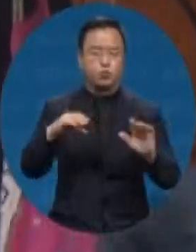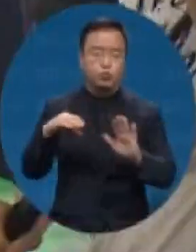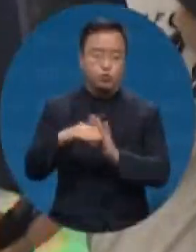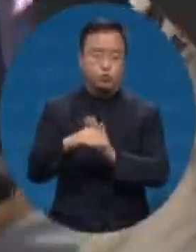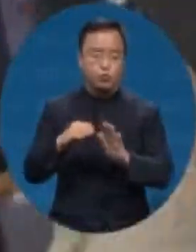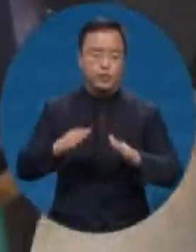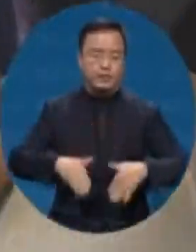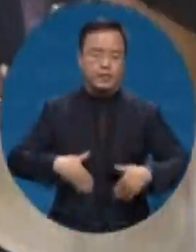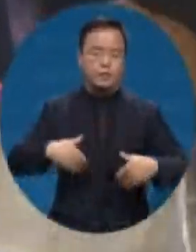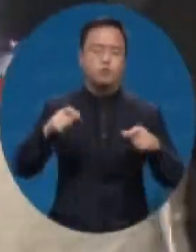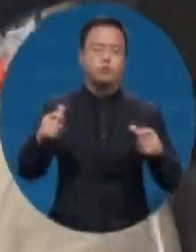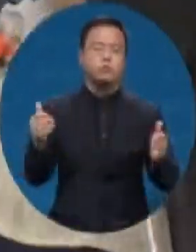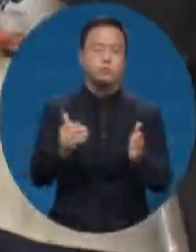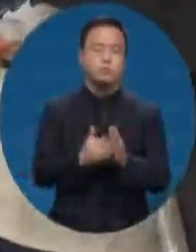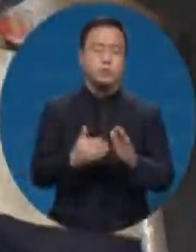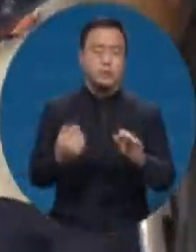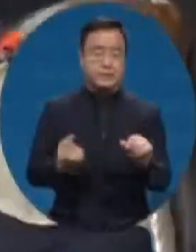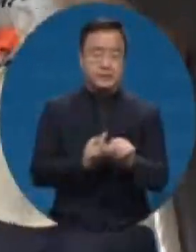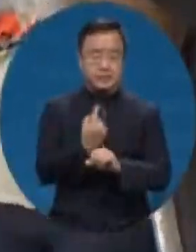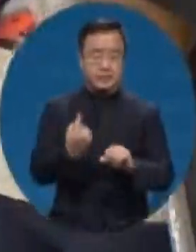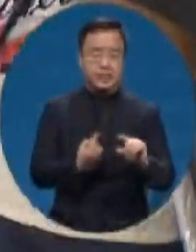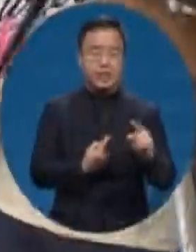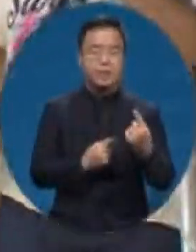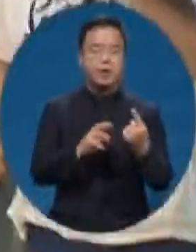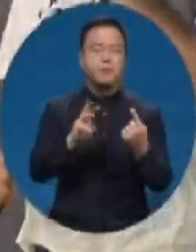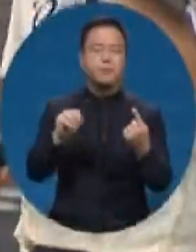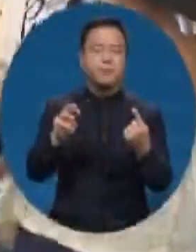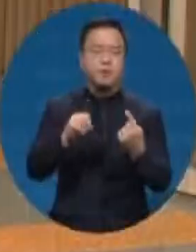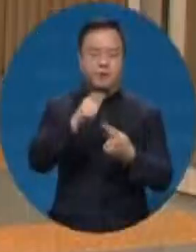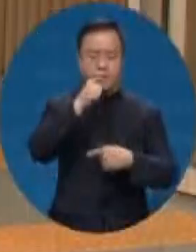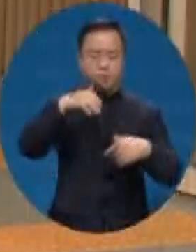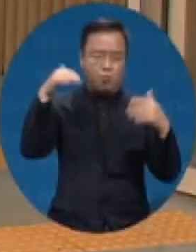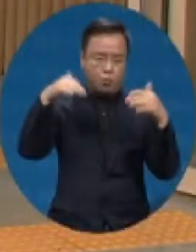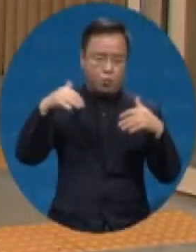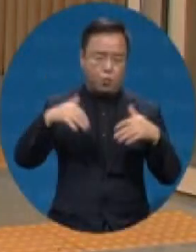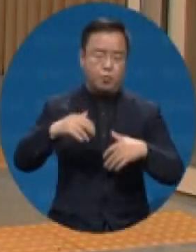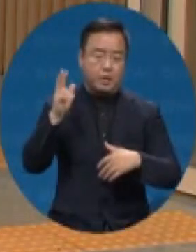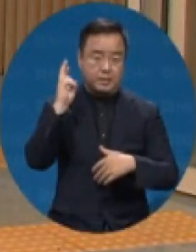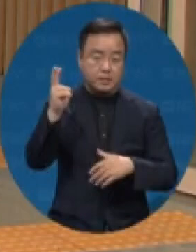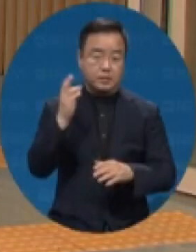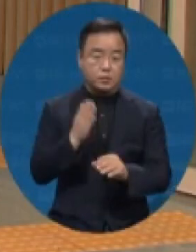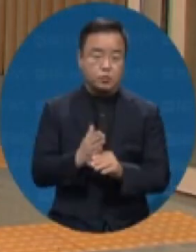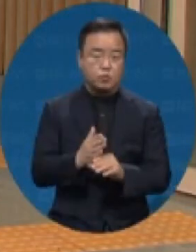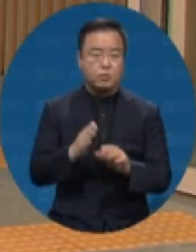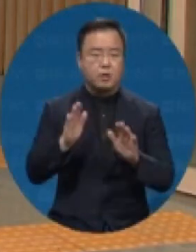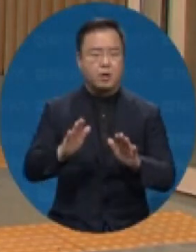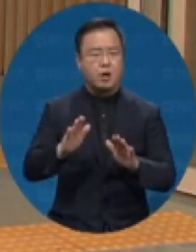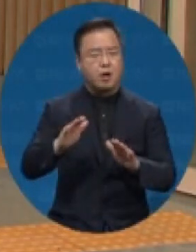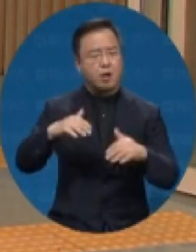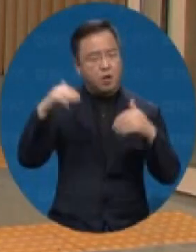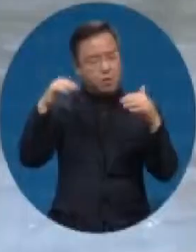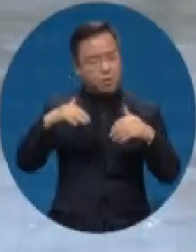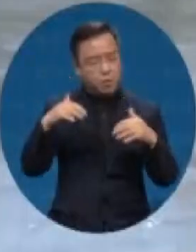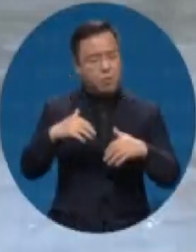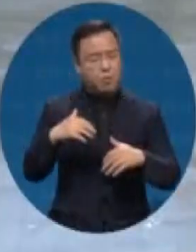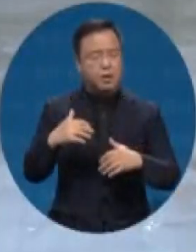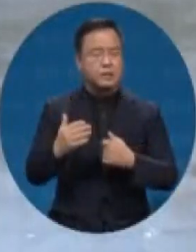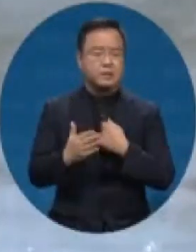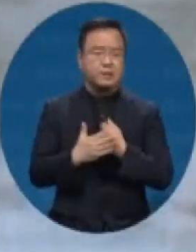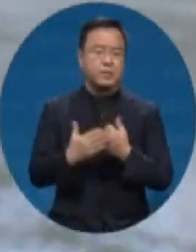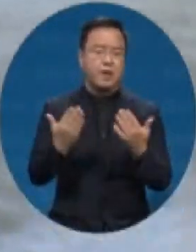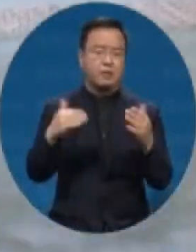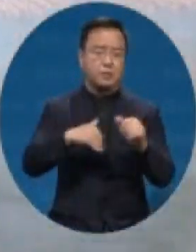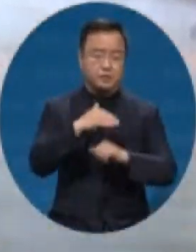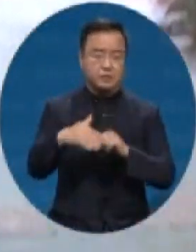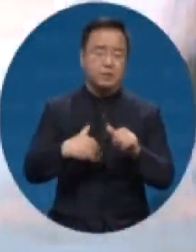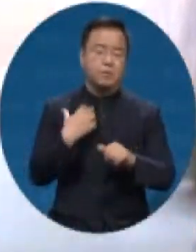시간당 최대 100mm 이상의 폭우가 예보 됐습니다 역대 그 폭우에 학교 현장의 우려가 커지고